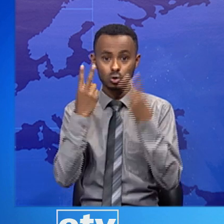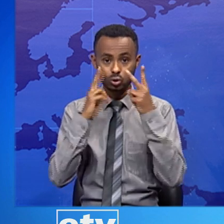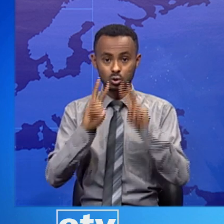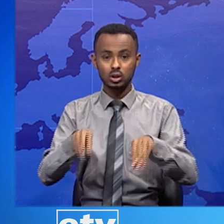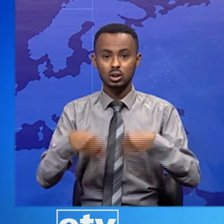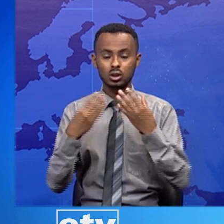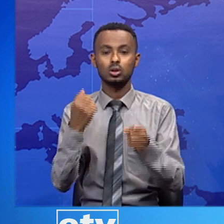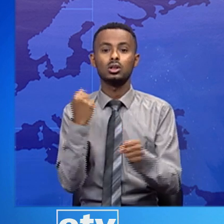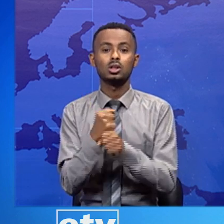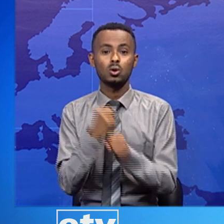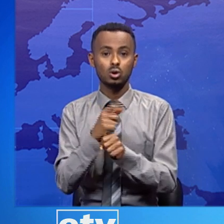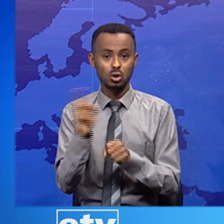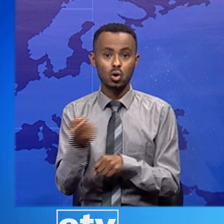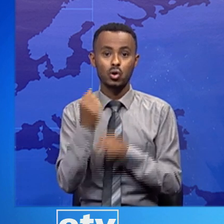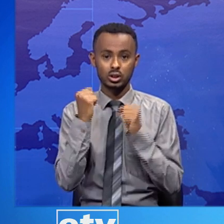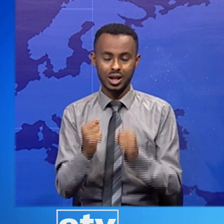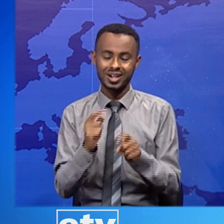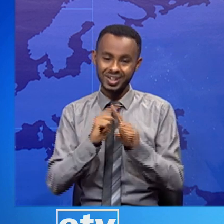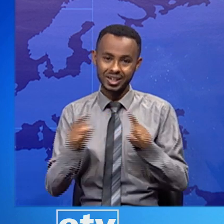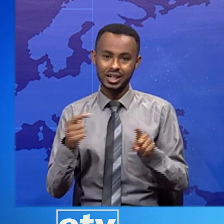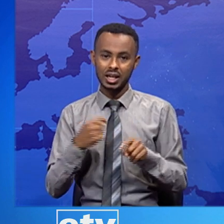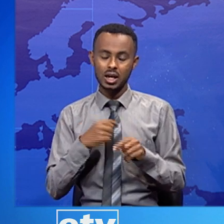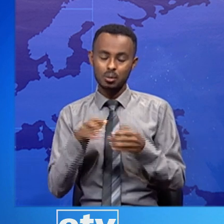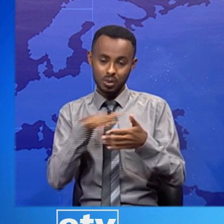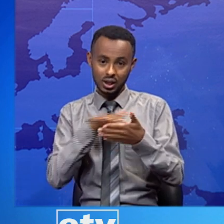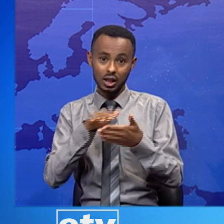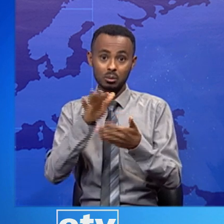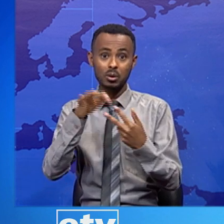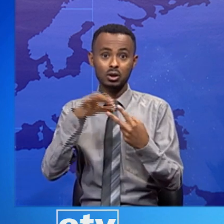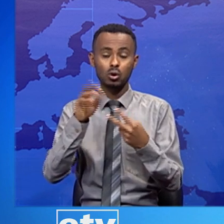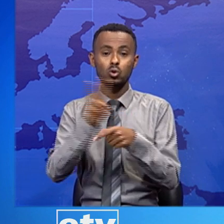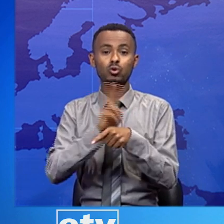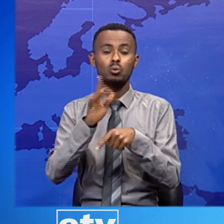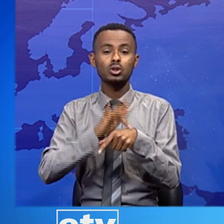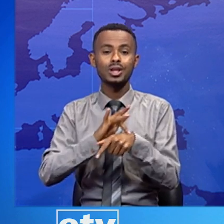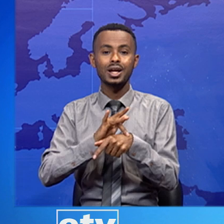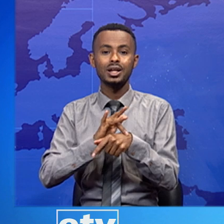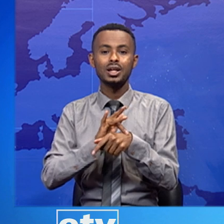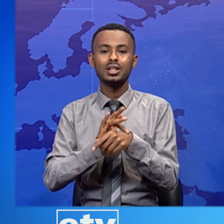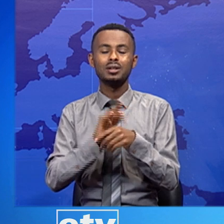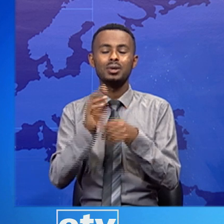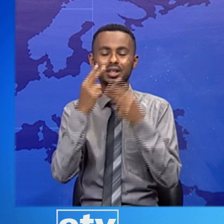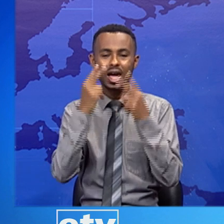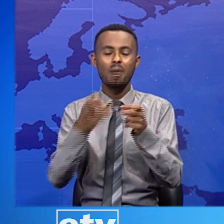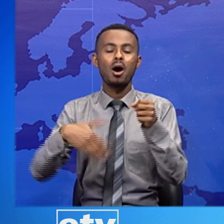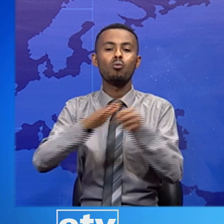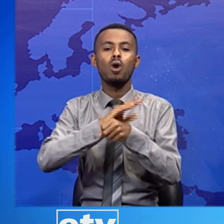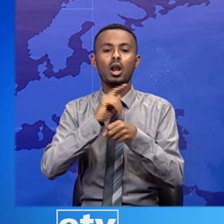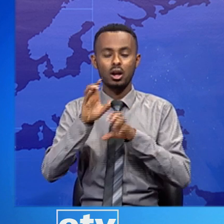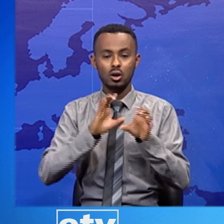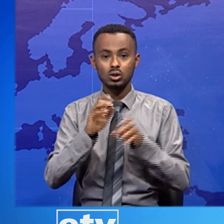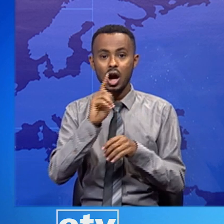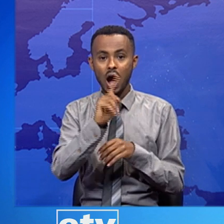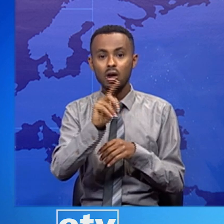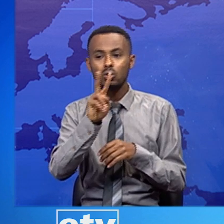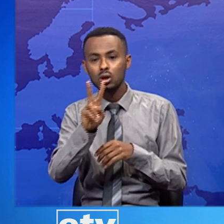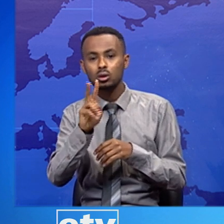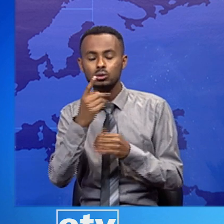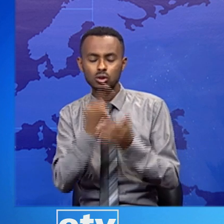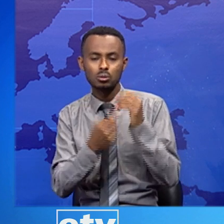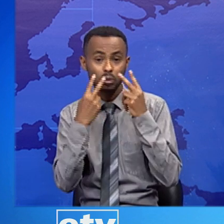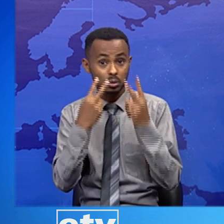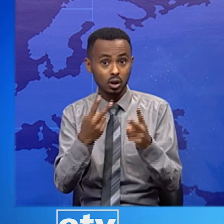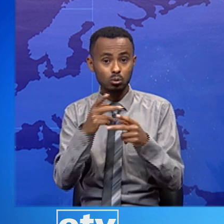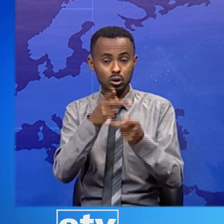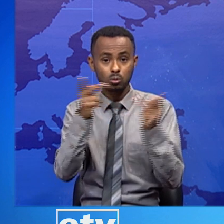ሙሉ ትኩረት ሰጥተውት እየሰሩለት ሊሆን ይችላል። ግን እኔ ለጥናት በመረጥኳቸው ፊልሞች ላይ የሲን ማሟያ ነው ያረጓቸው። አንድ ሁለት ሲን